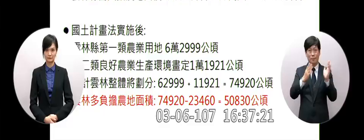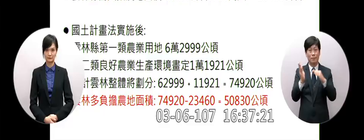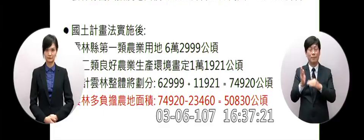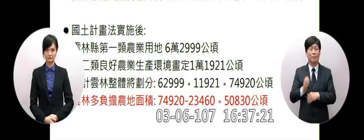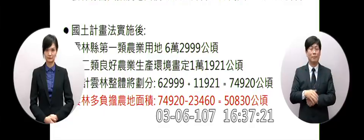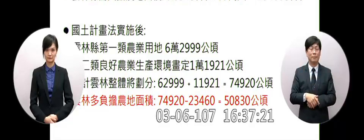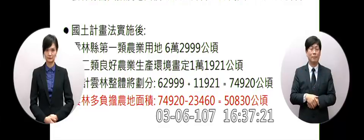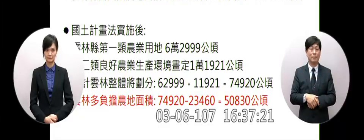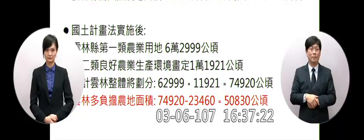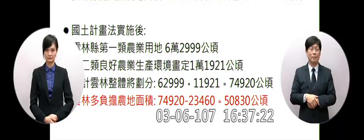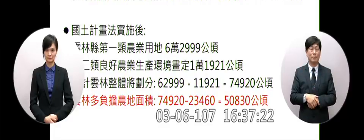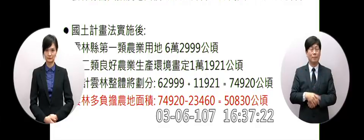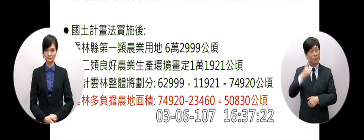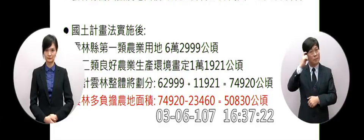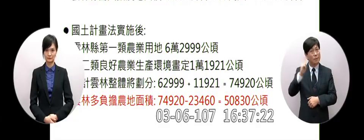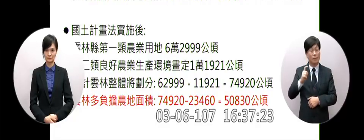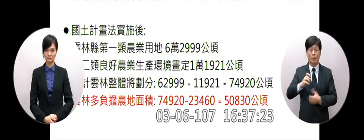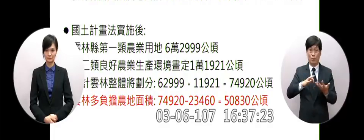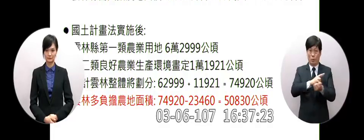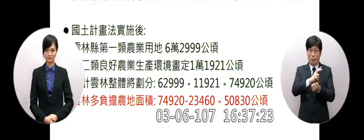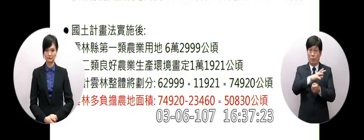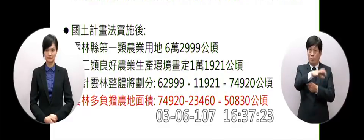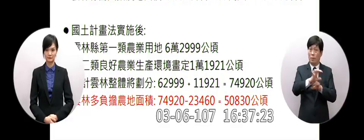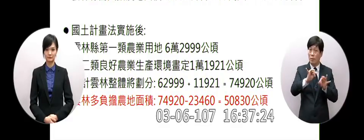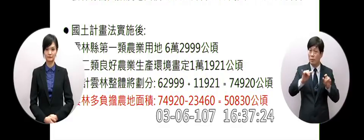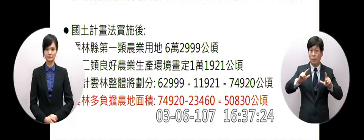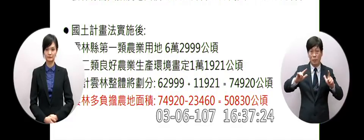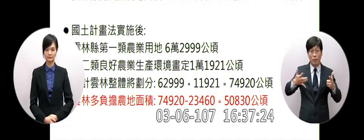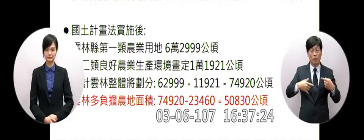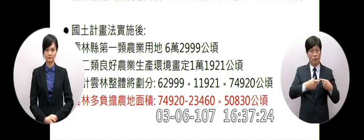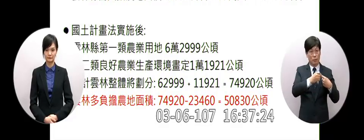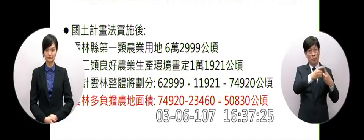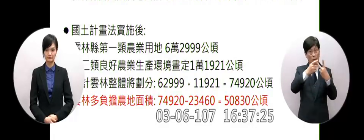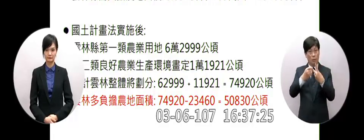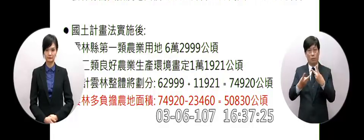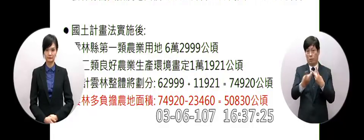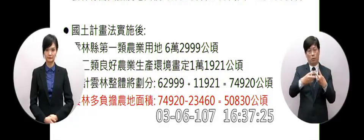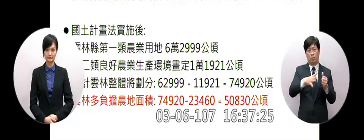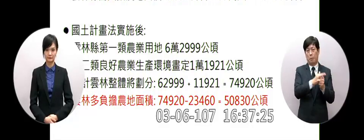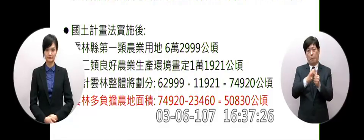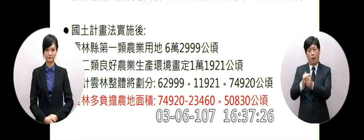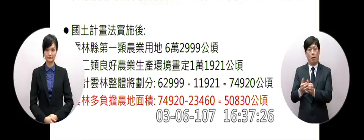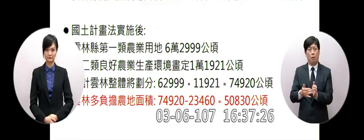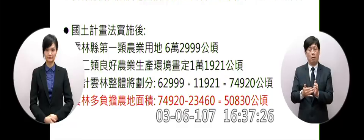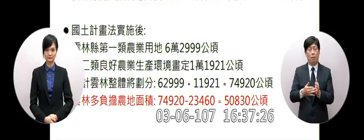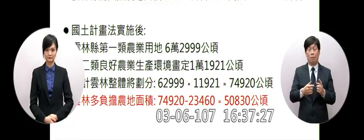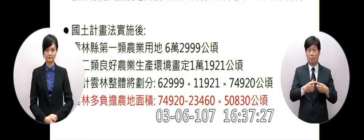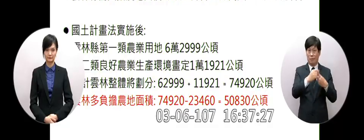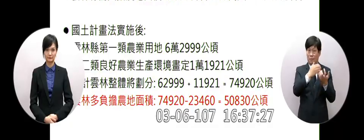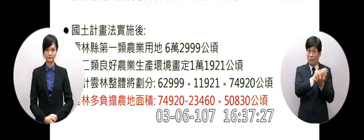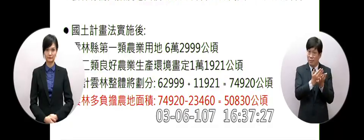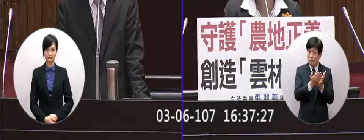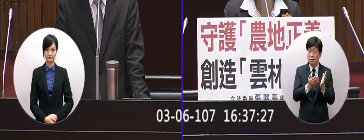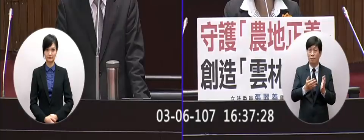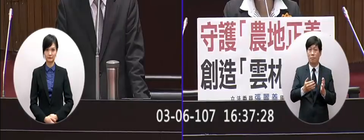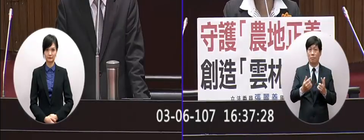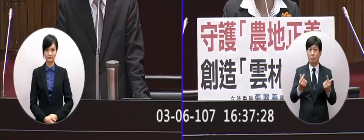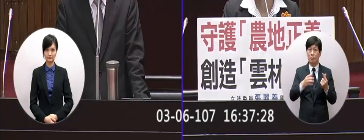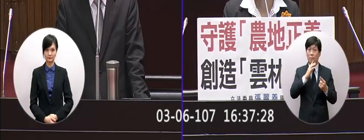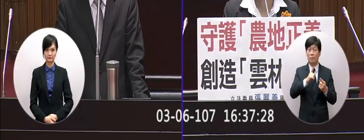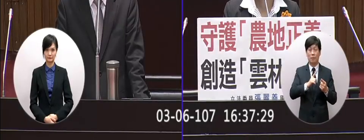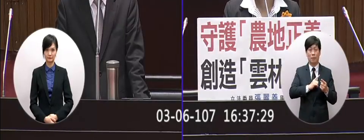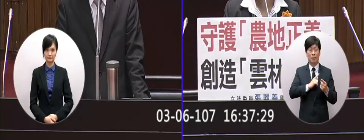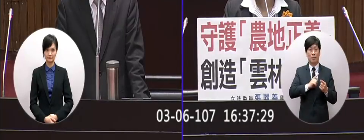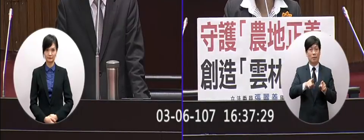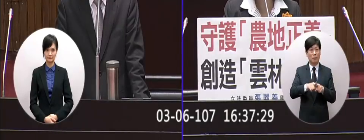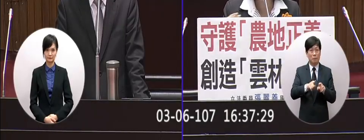11,921公顷，所以也就是云林的农地大概第一类第二类就绑死了。第一类甚至连资材